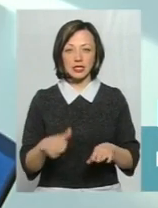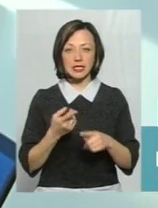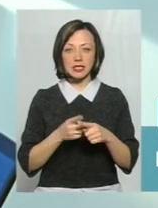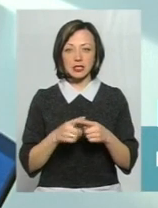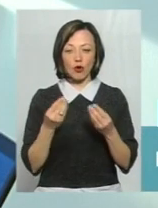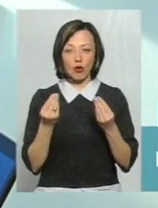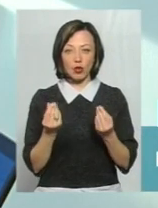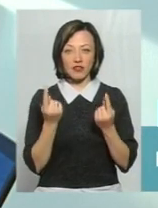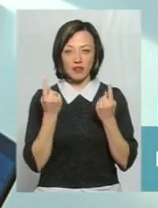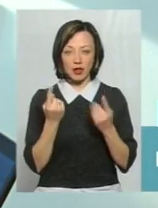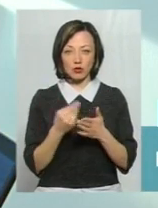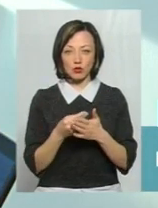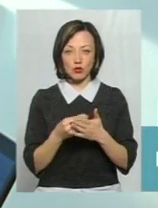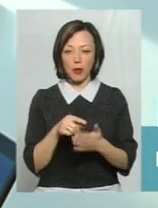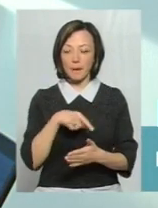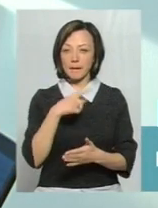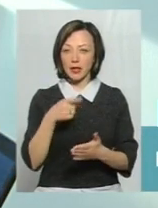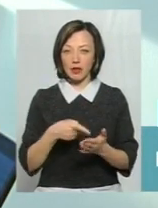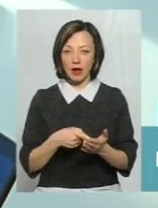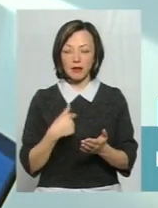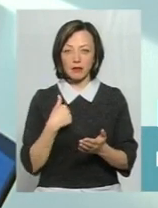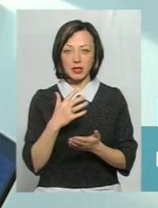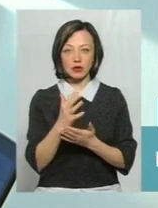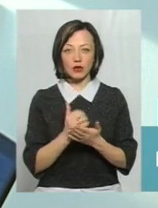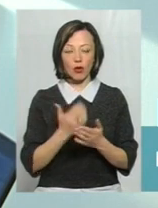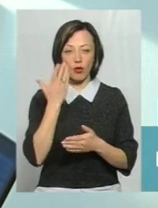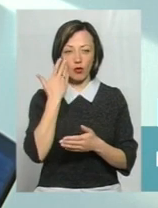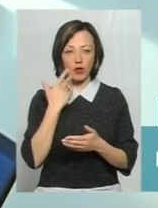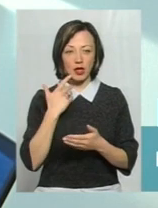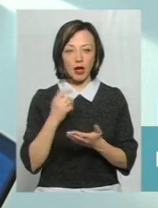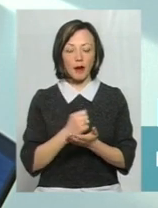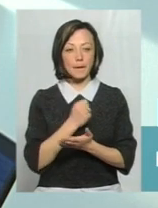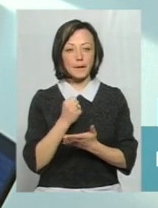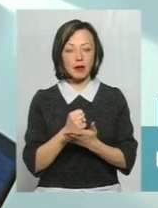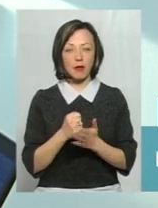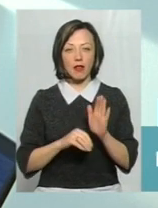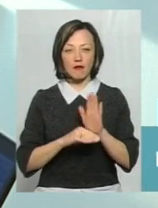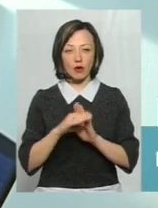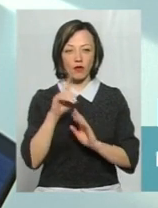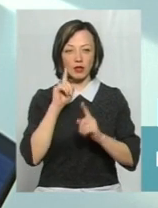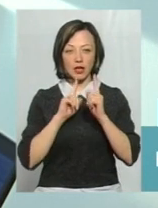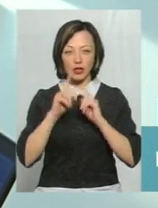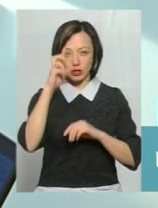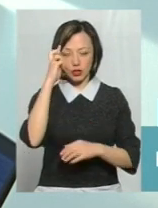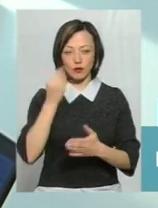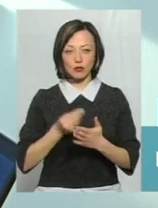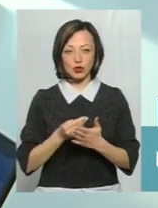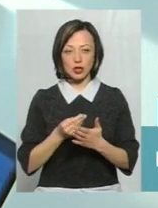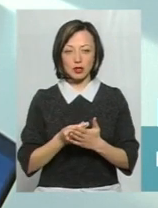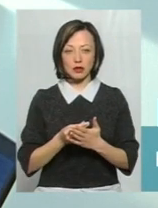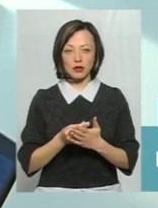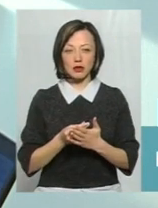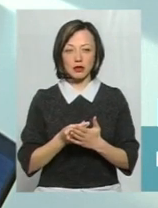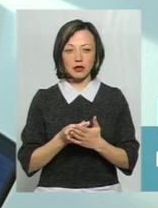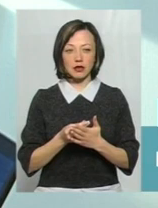дуже велику суму, це питання те, що ми зарезервували. Ми, коли приймала Верховна Рада державний бюджет, вона, в принципі, як